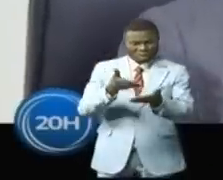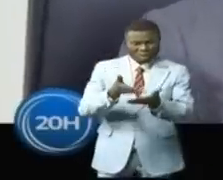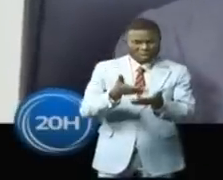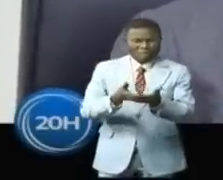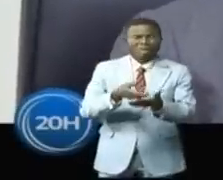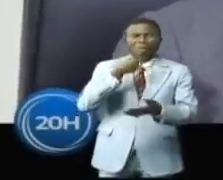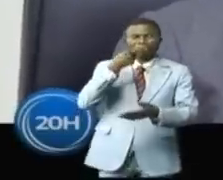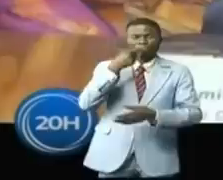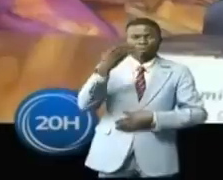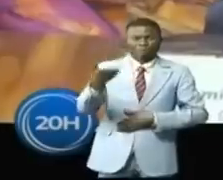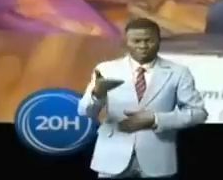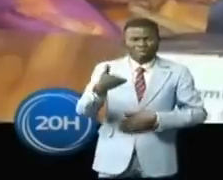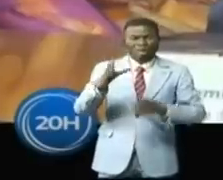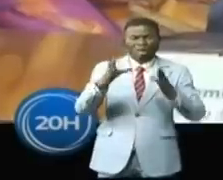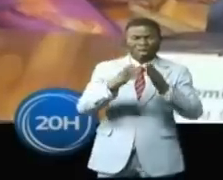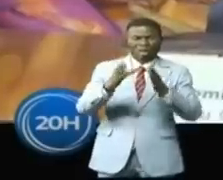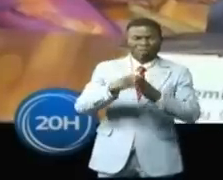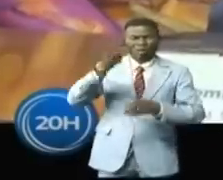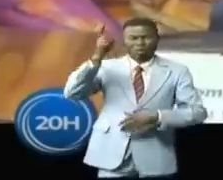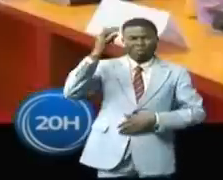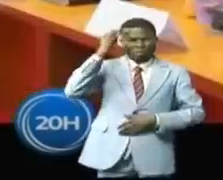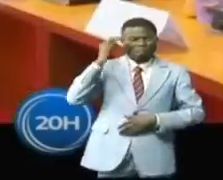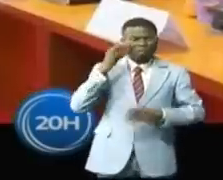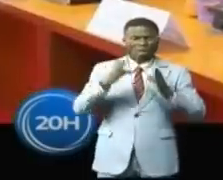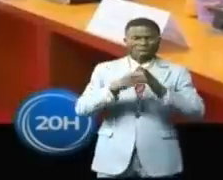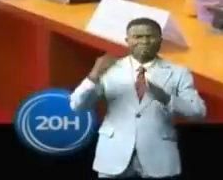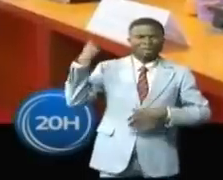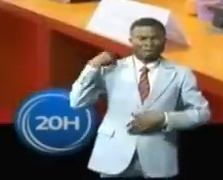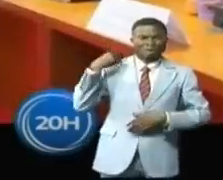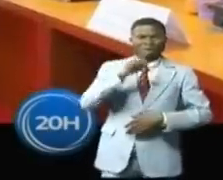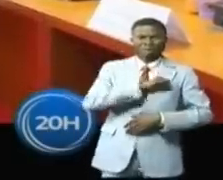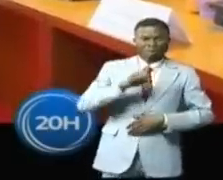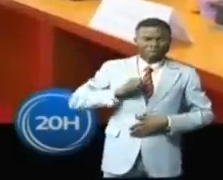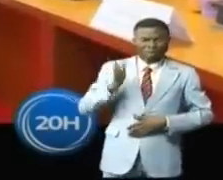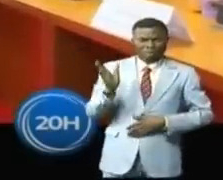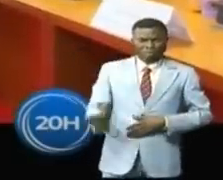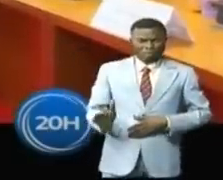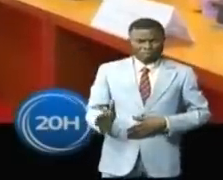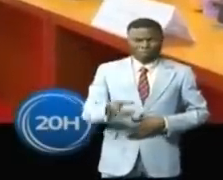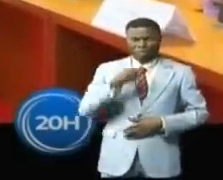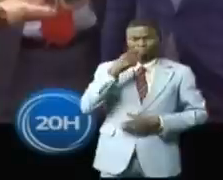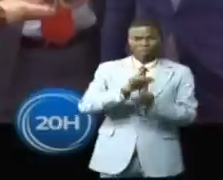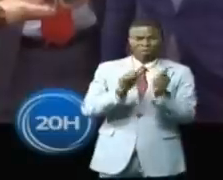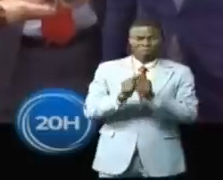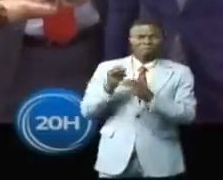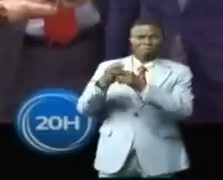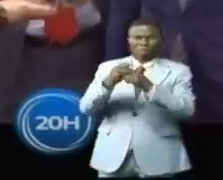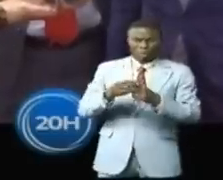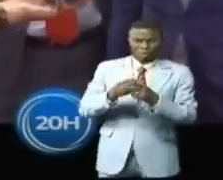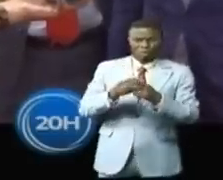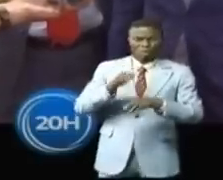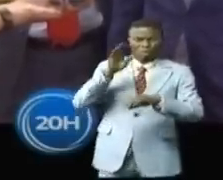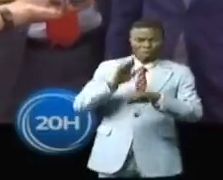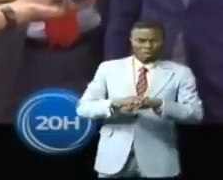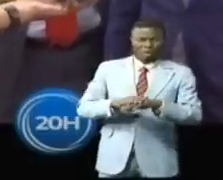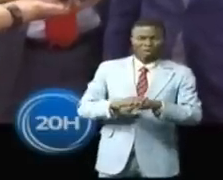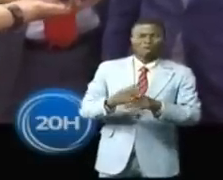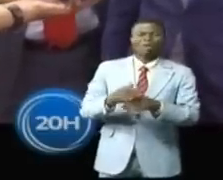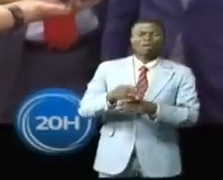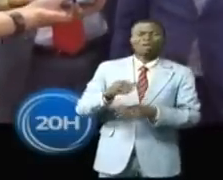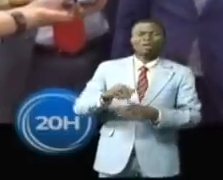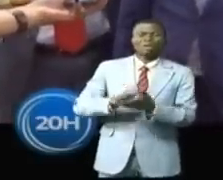des échanges entre les chefs du gouvernement et ses élus. Et qui tourne essentiellement autour de la situation sécuritaire qui prévaut toujours à